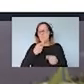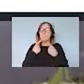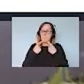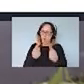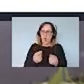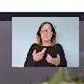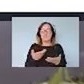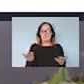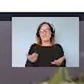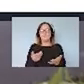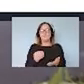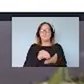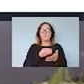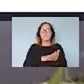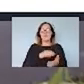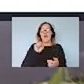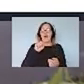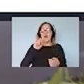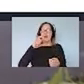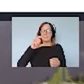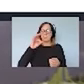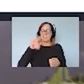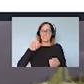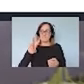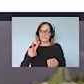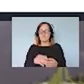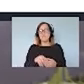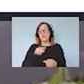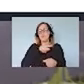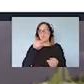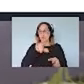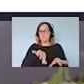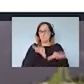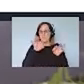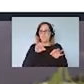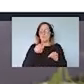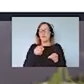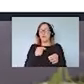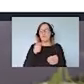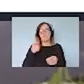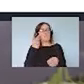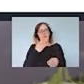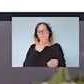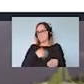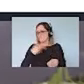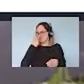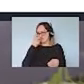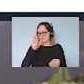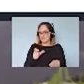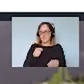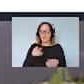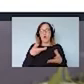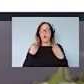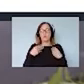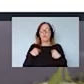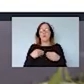kliknąć na przykład na Citizen Activist, na ten aktywista, bo przy tym wyborze, co mnie osobiście bardziej interesuje, od razu dostaję